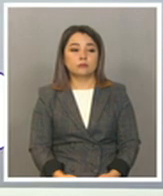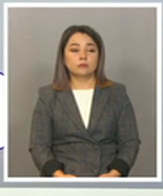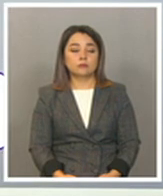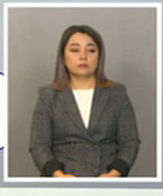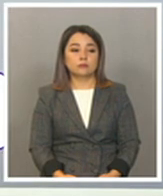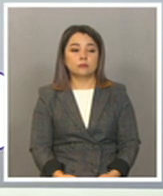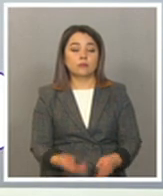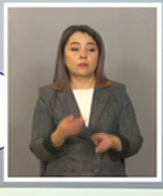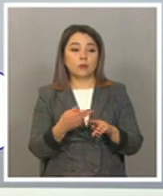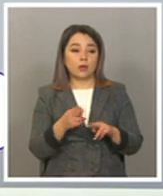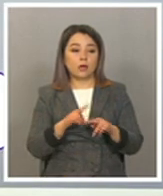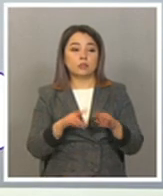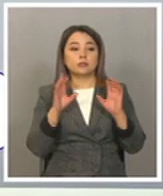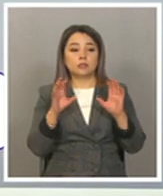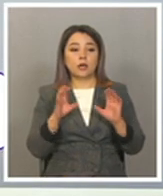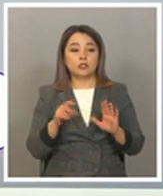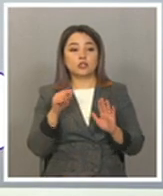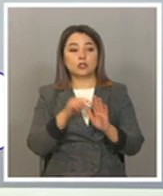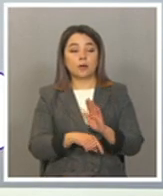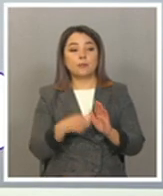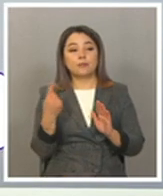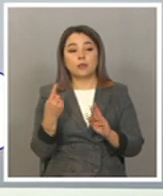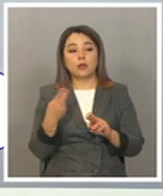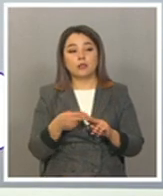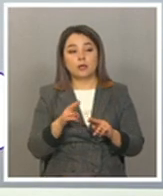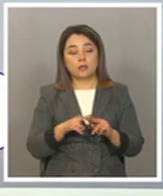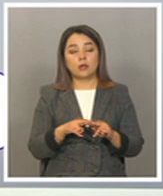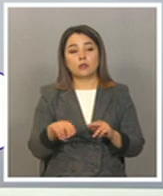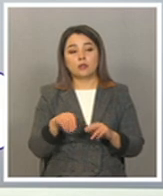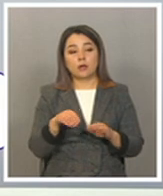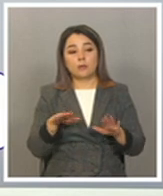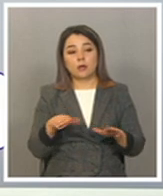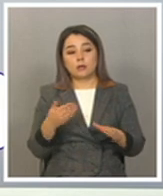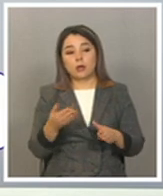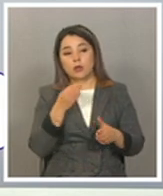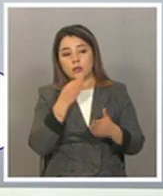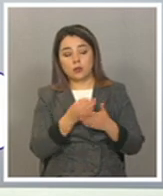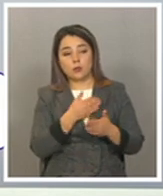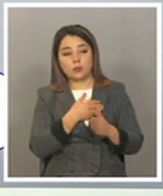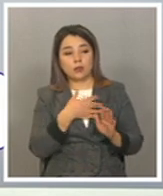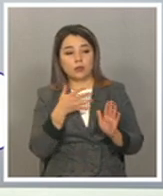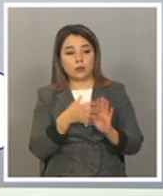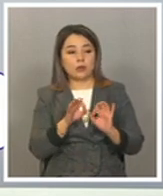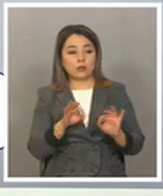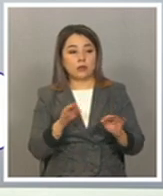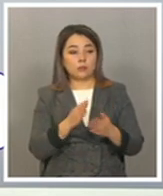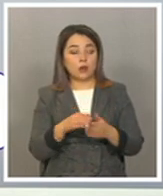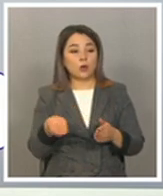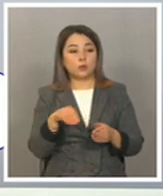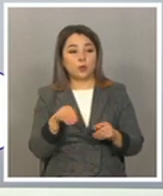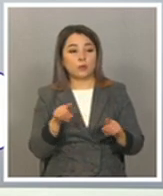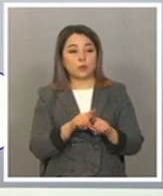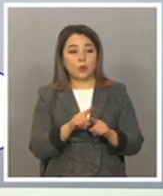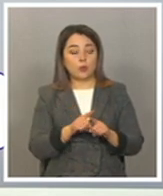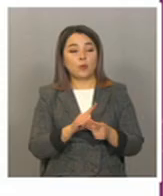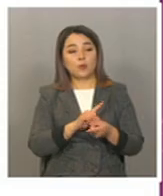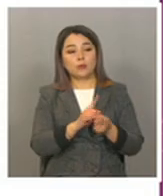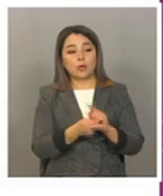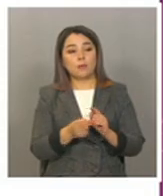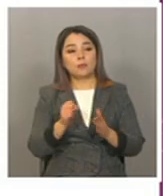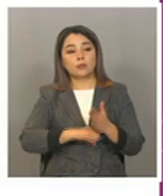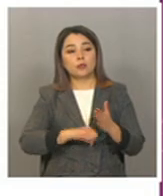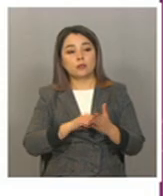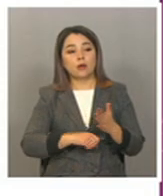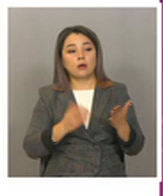Енді осы заңдылықтардың ішінде бірінші ендік зоналыққа тоқтала кетейік. Яғни ендік зоналық бойынша топырақтың өзгеруіне қандай себеп болуы